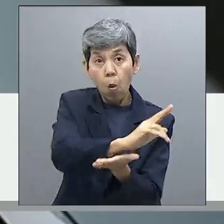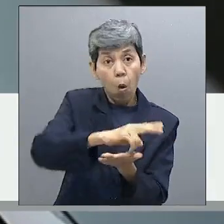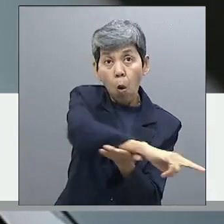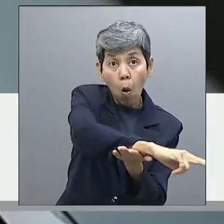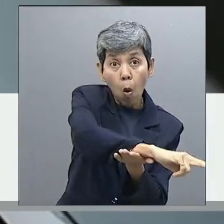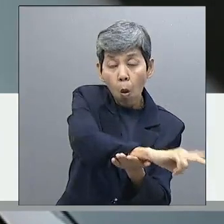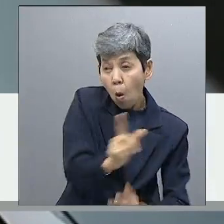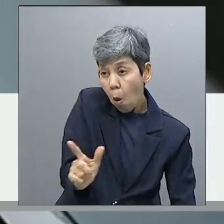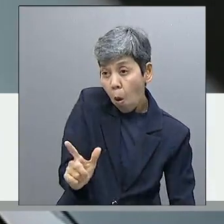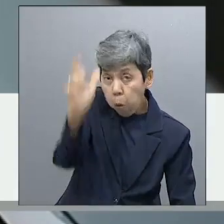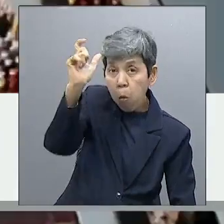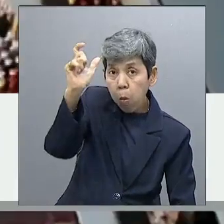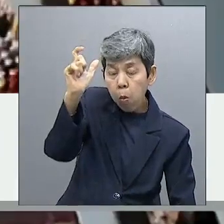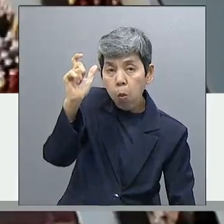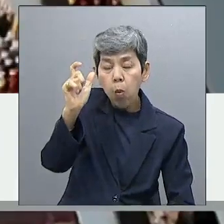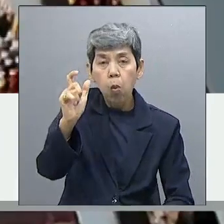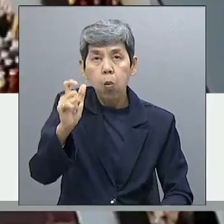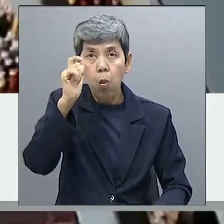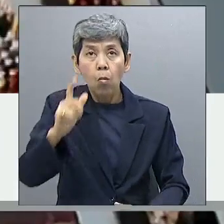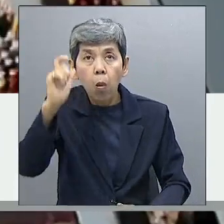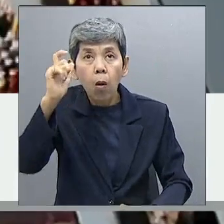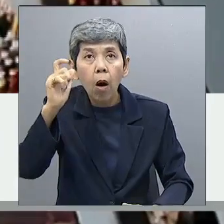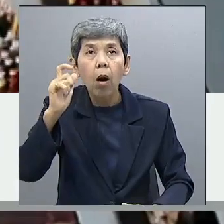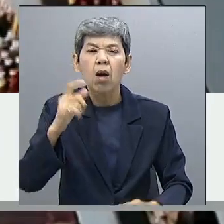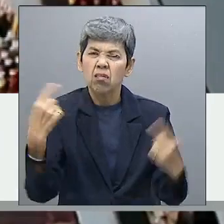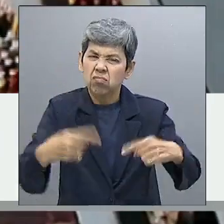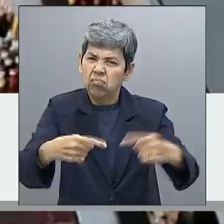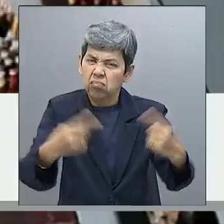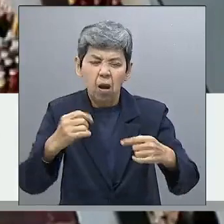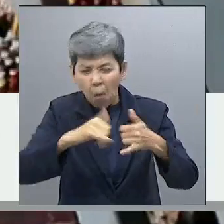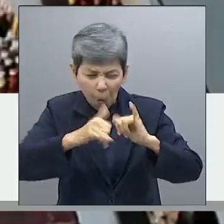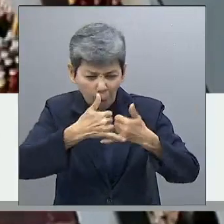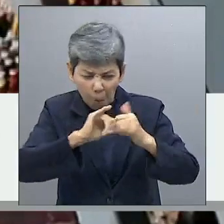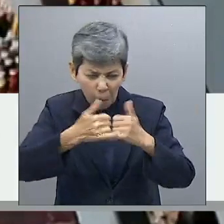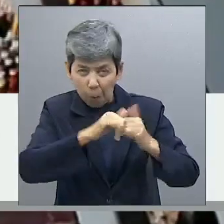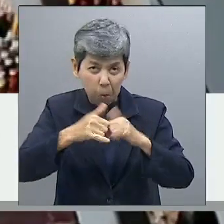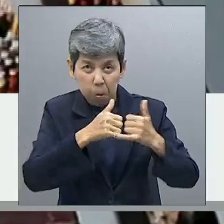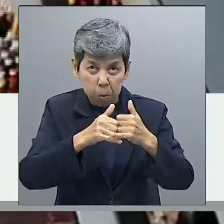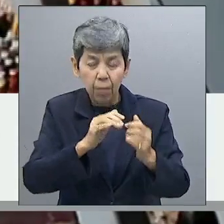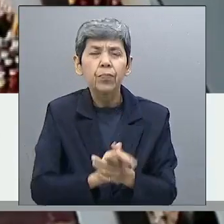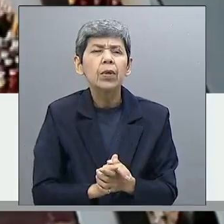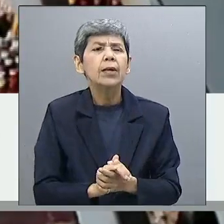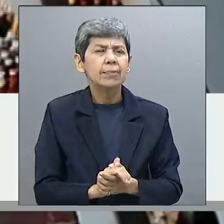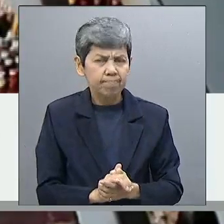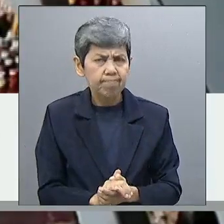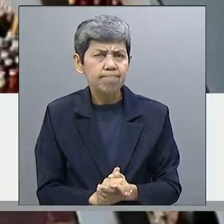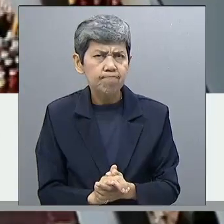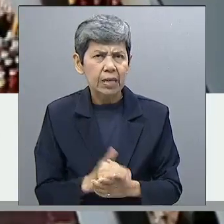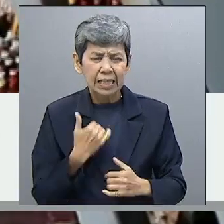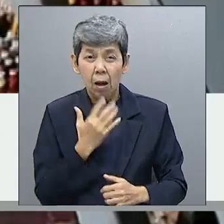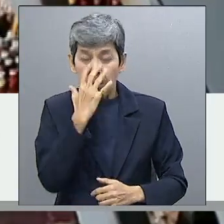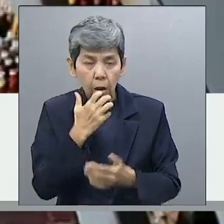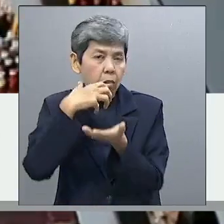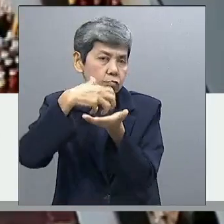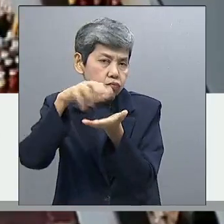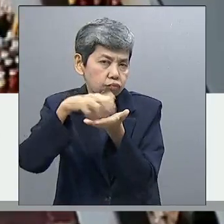ปเนี่ยยิงปืนเข้าใส่อีก1นัดจากนั้นก็ทะเลาะวิวาทชกต่อยกันค่ะผู้เสียหายเขาให้ข้อ